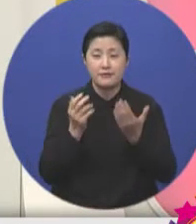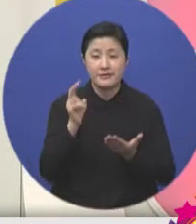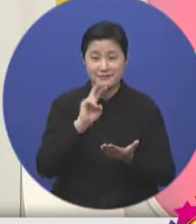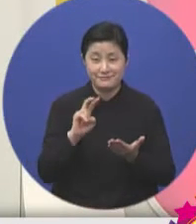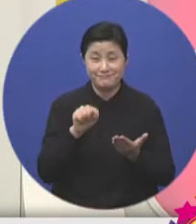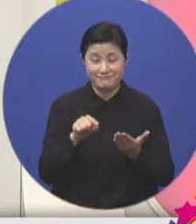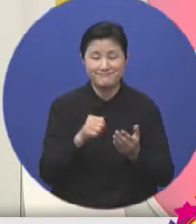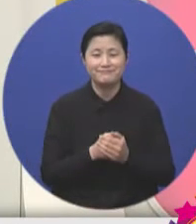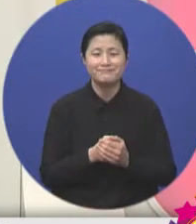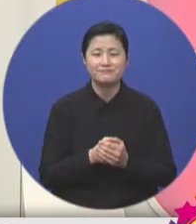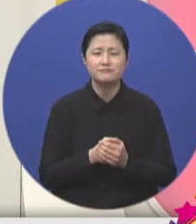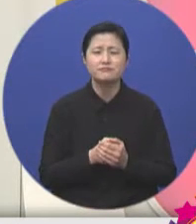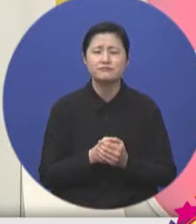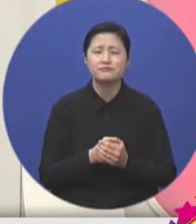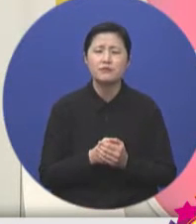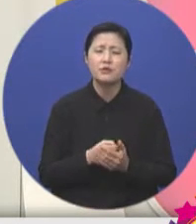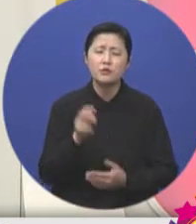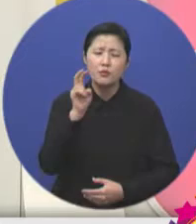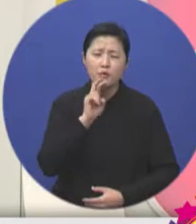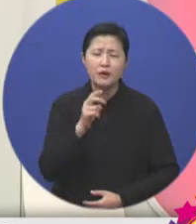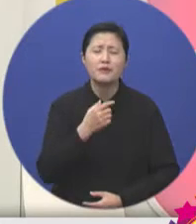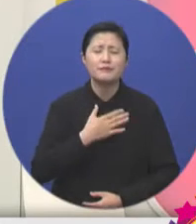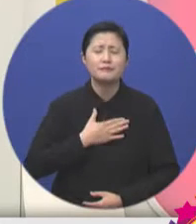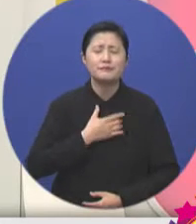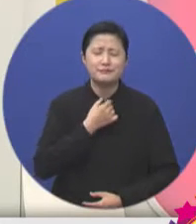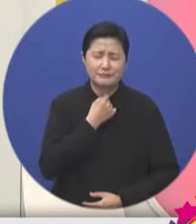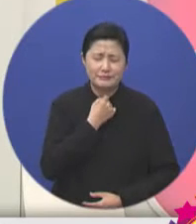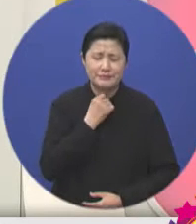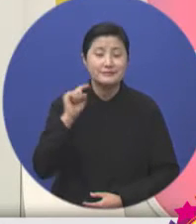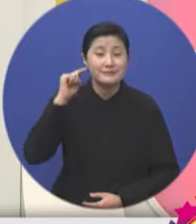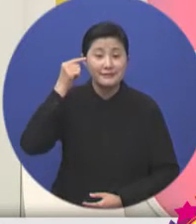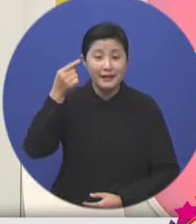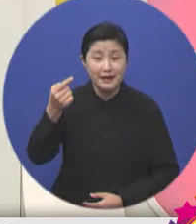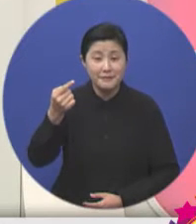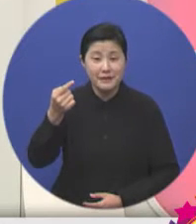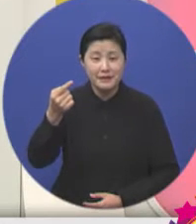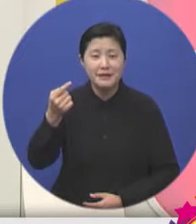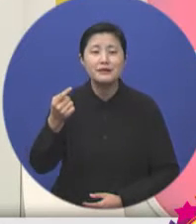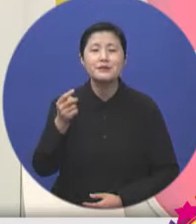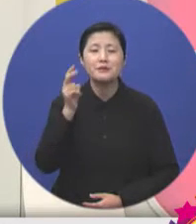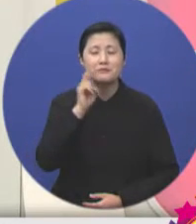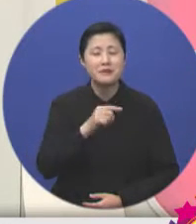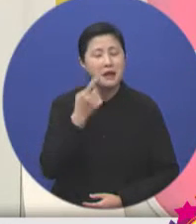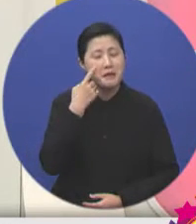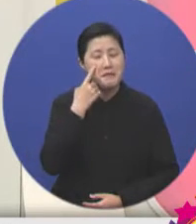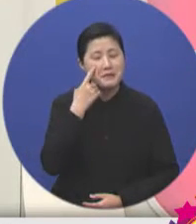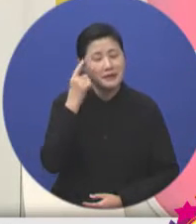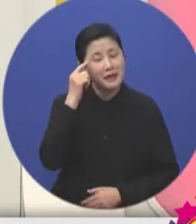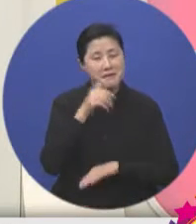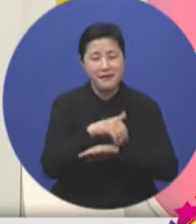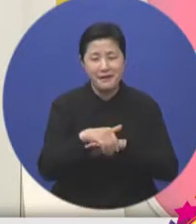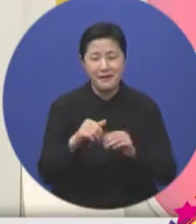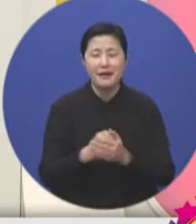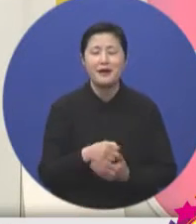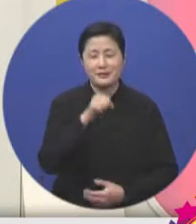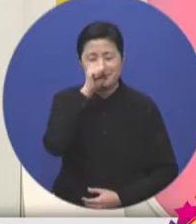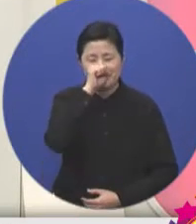네. 그놈 내가 부르고 그냥 다음에 또 부르고 싶은 놈 부를라요.